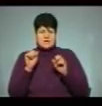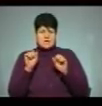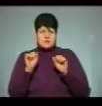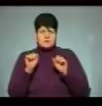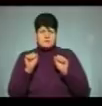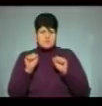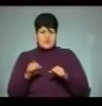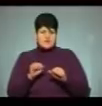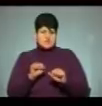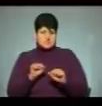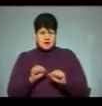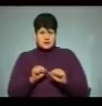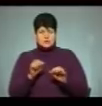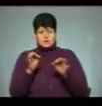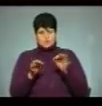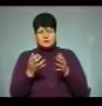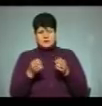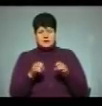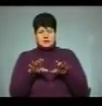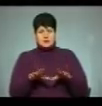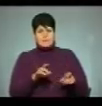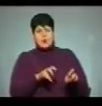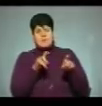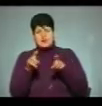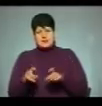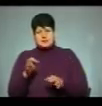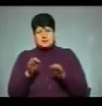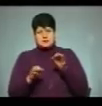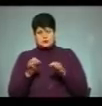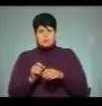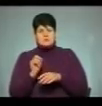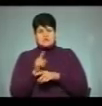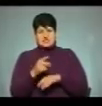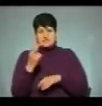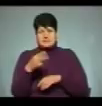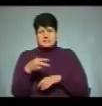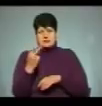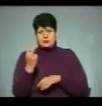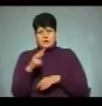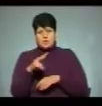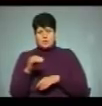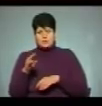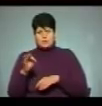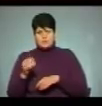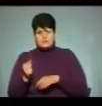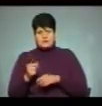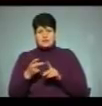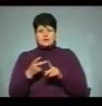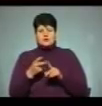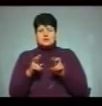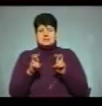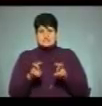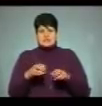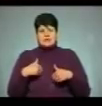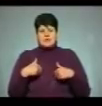колегія прийняла рішення про перенесення судового засідання. Його призначили на 22 лютого. На друге засідання я